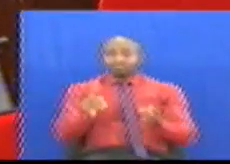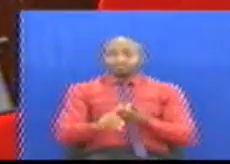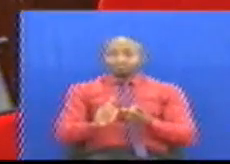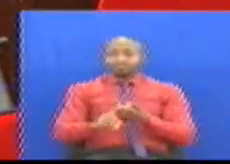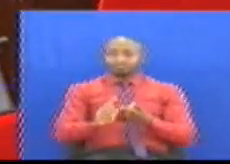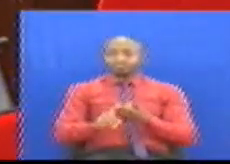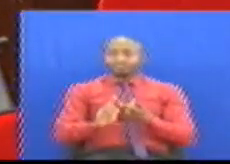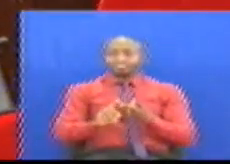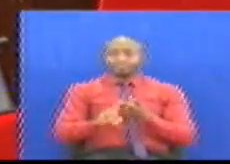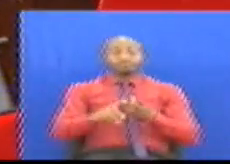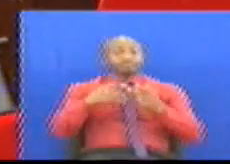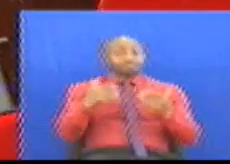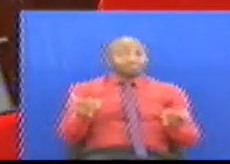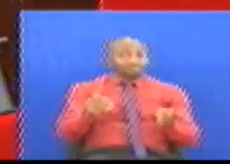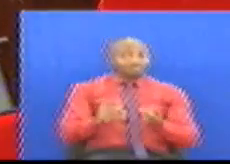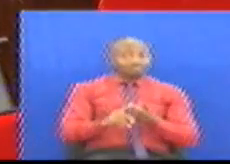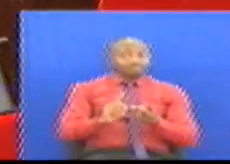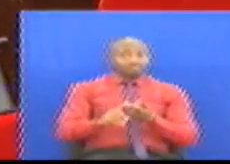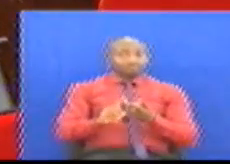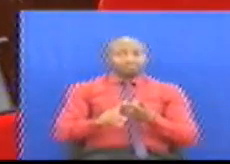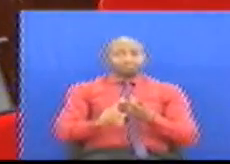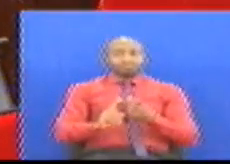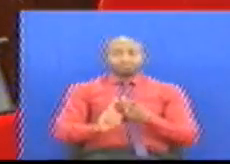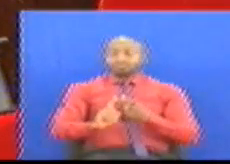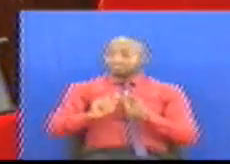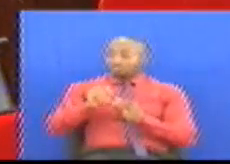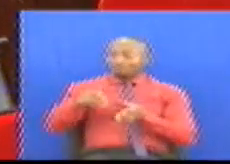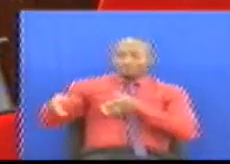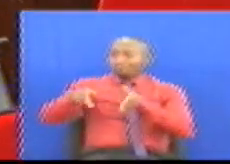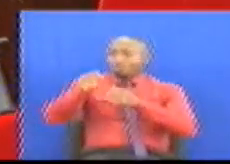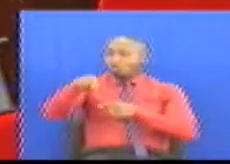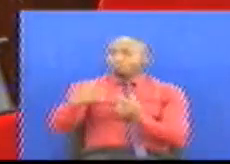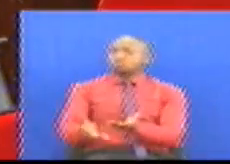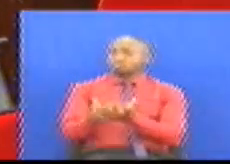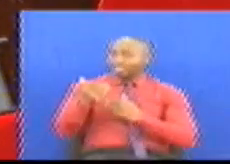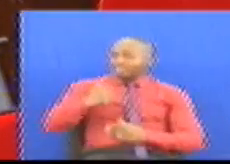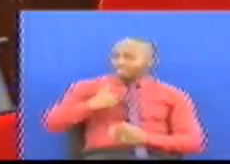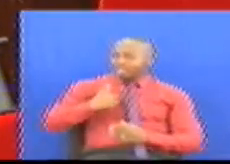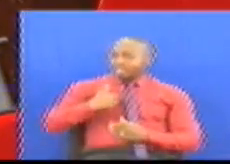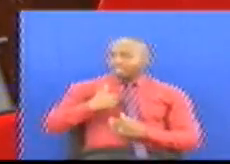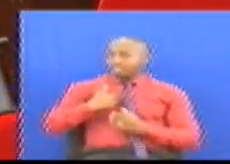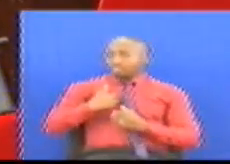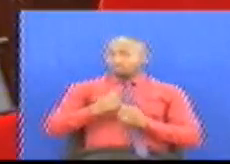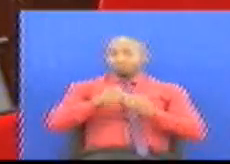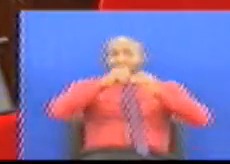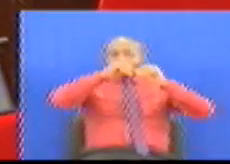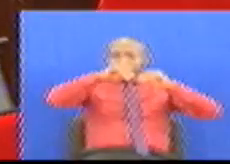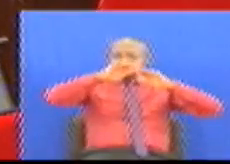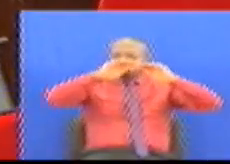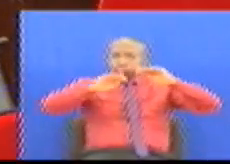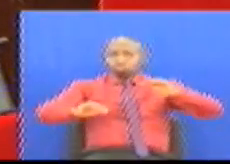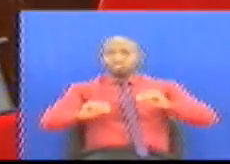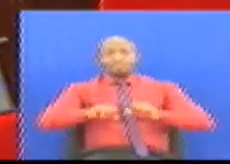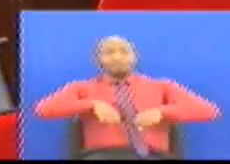tatu, na tukatengeneza sera na mfumo ambao ungetusaidia kupeleka madaraka zaidi kwa wananchi. Na